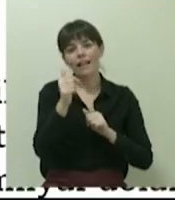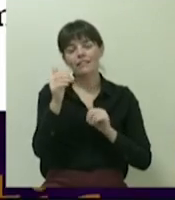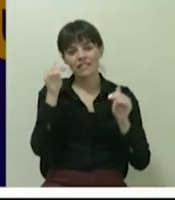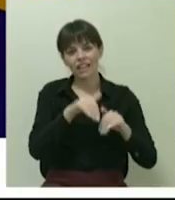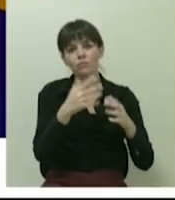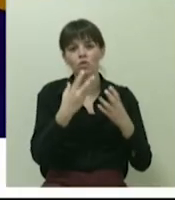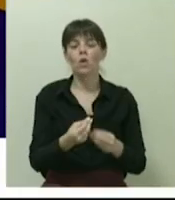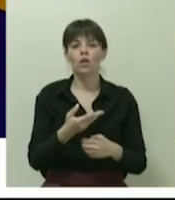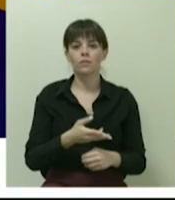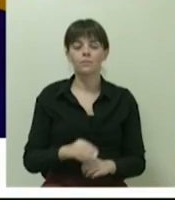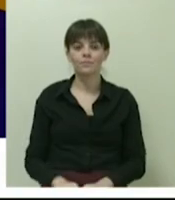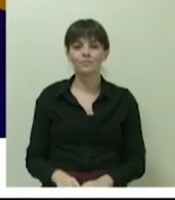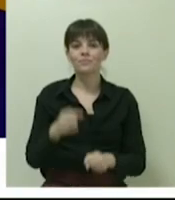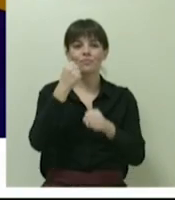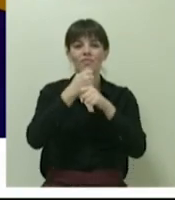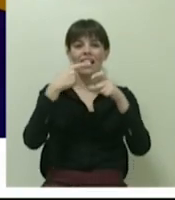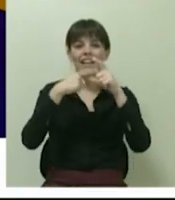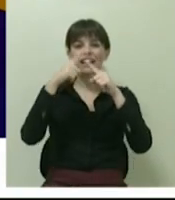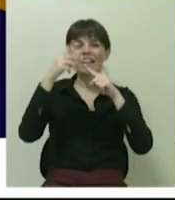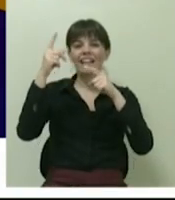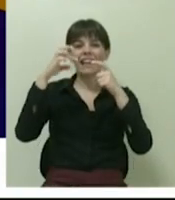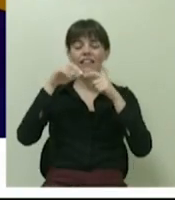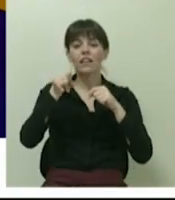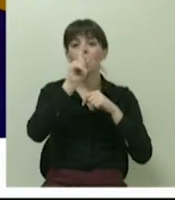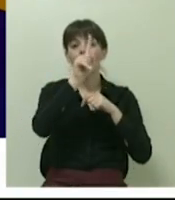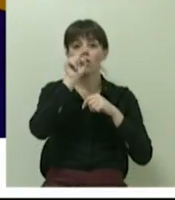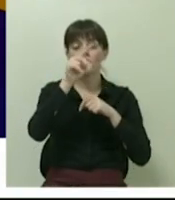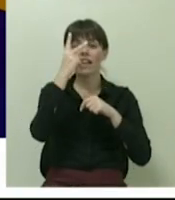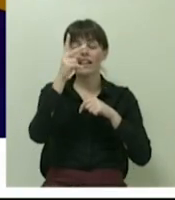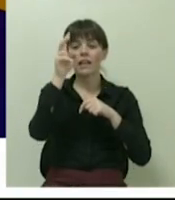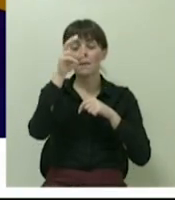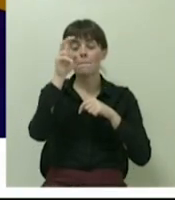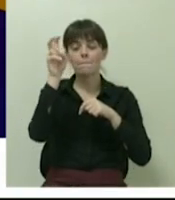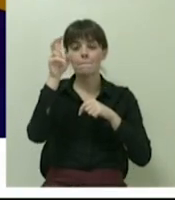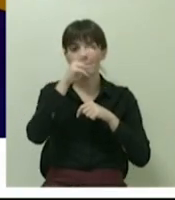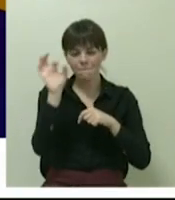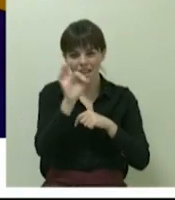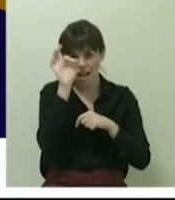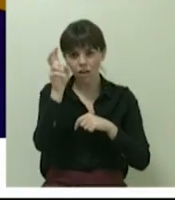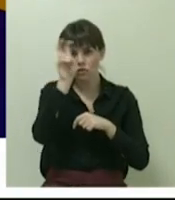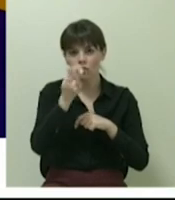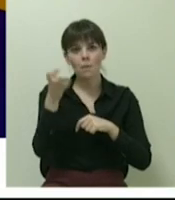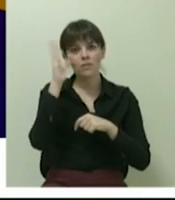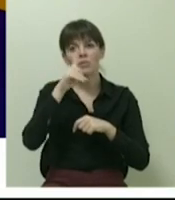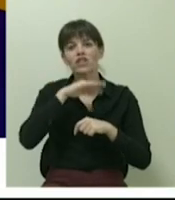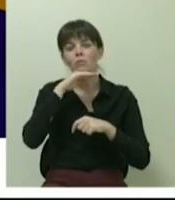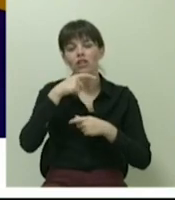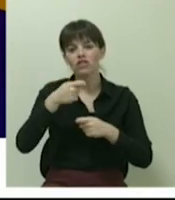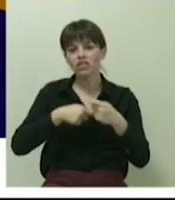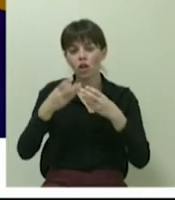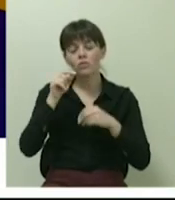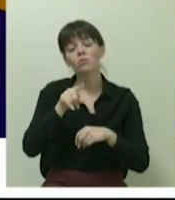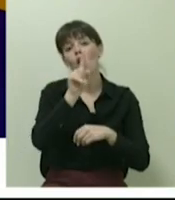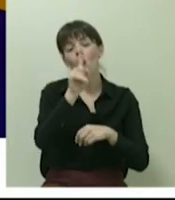oluyor. Getir 1,2 milyar dolara bir başka yabancı şirketi almış. Şimdi değerlemesi